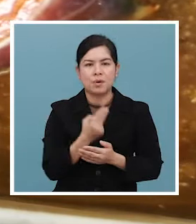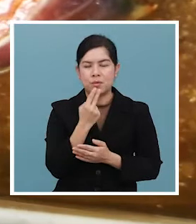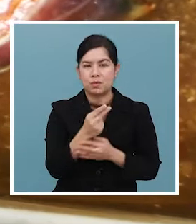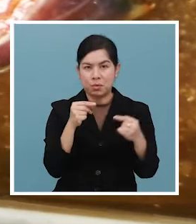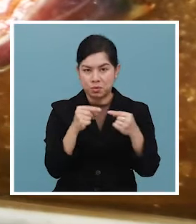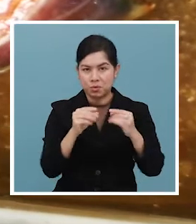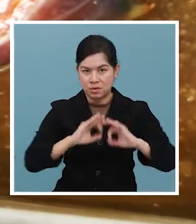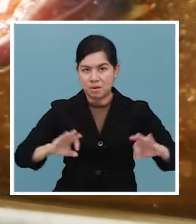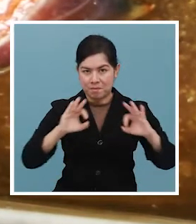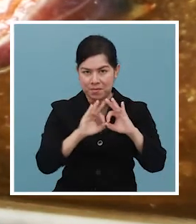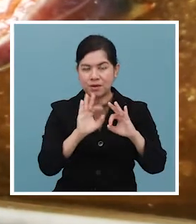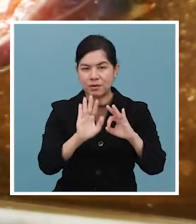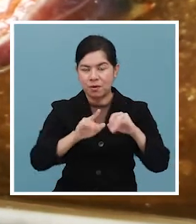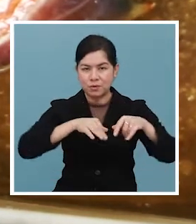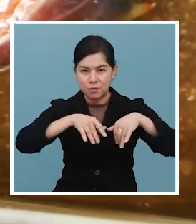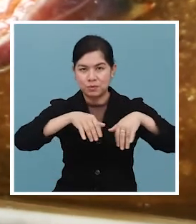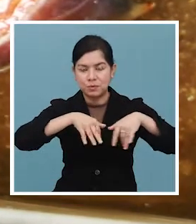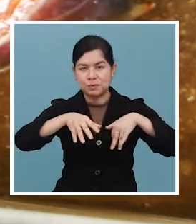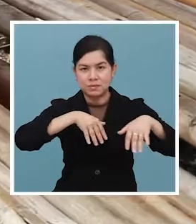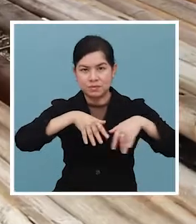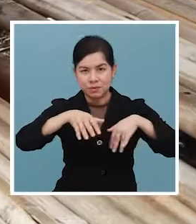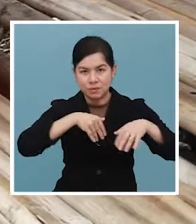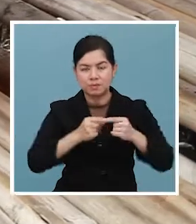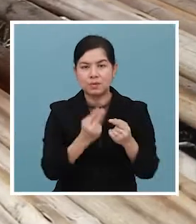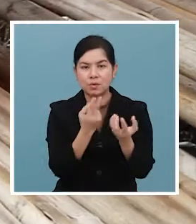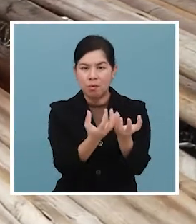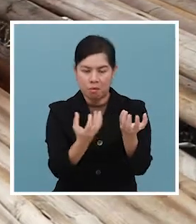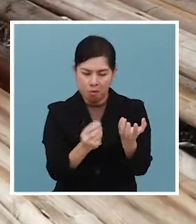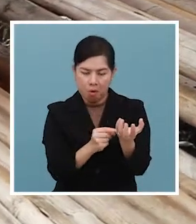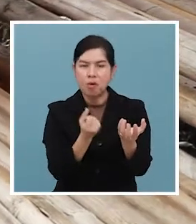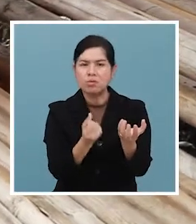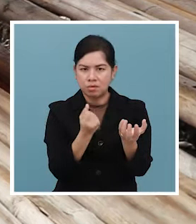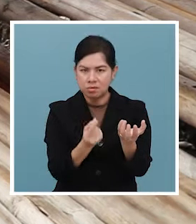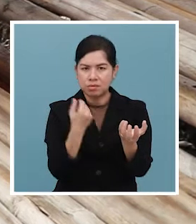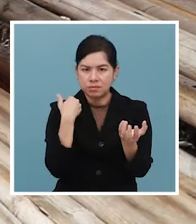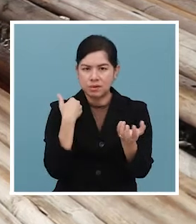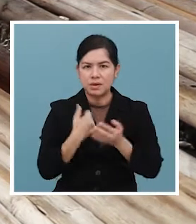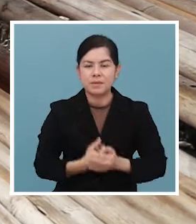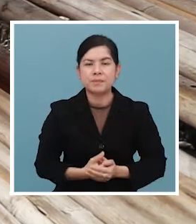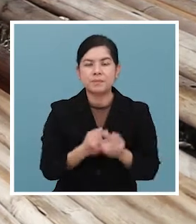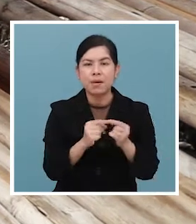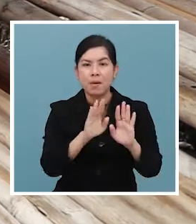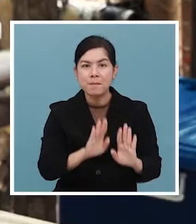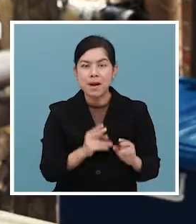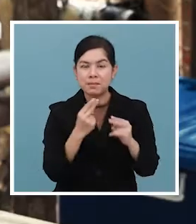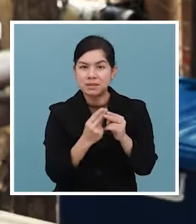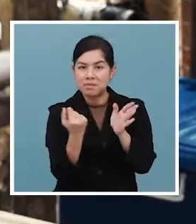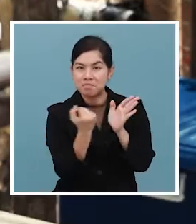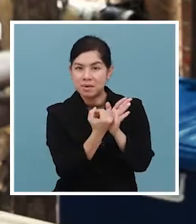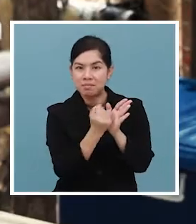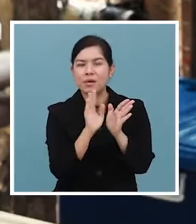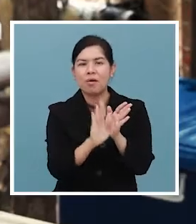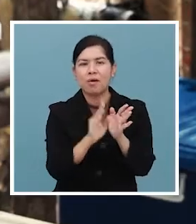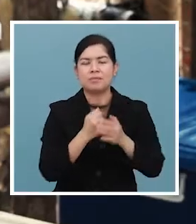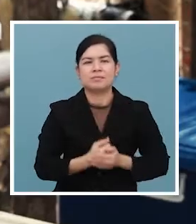ปุ๊บขายได้เลยอ่าเนี่ยถ้าเป็นจุดดีของของคนในชุมชนเราก็เพราะฉะนั้นคือไปนะเนี่ยแบบ 2dขึ้นเป็นคติขายปูสดอย่างนี้เราจะ